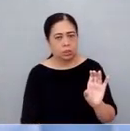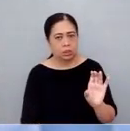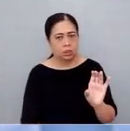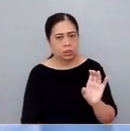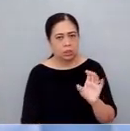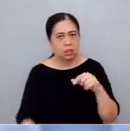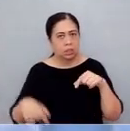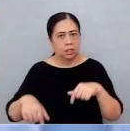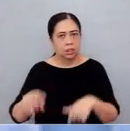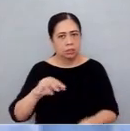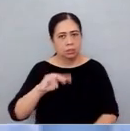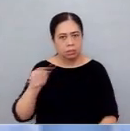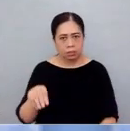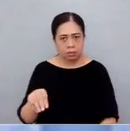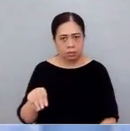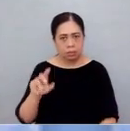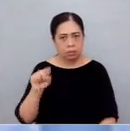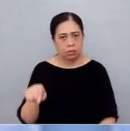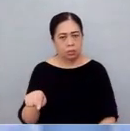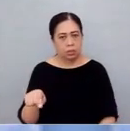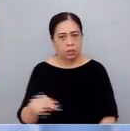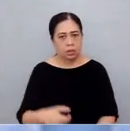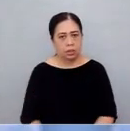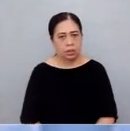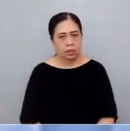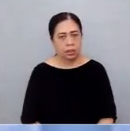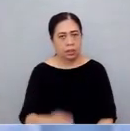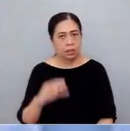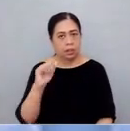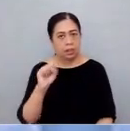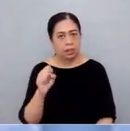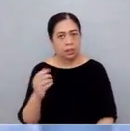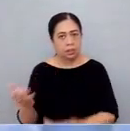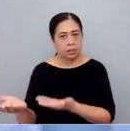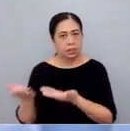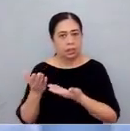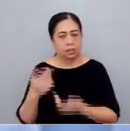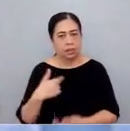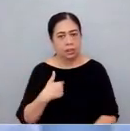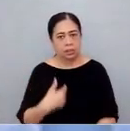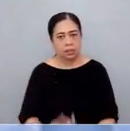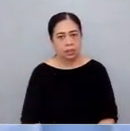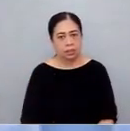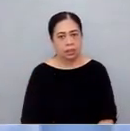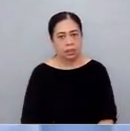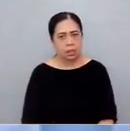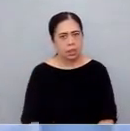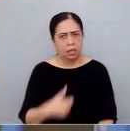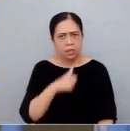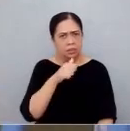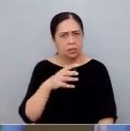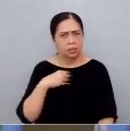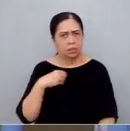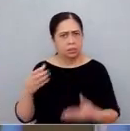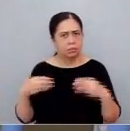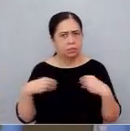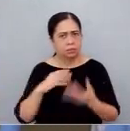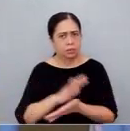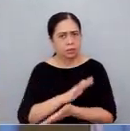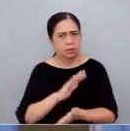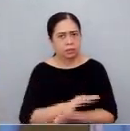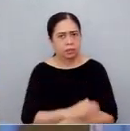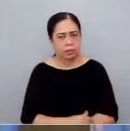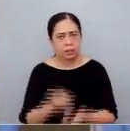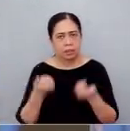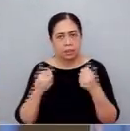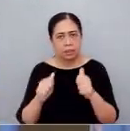Here in Manila, yung sa case na na-file sa akin, I did not receive the subpoena. Sinubukan pa